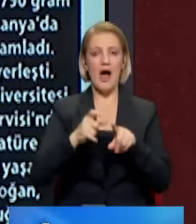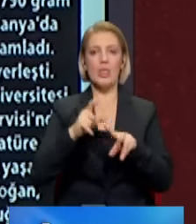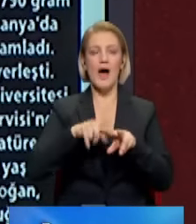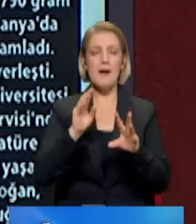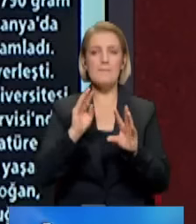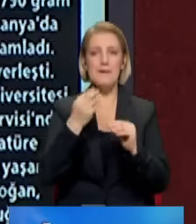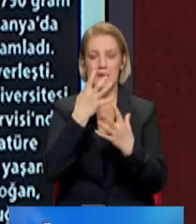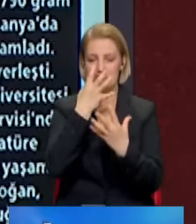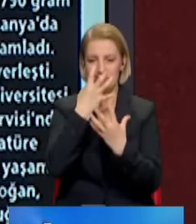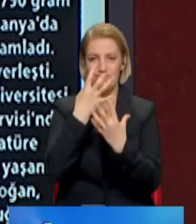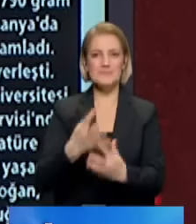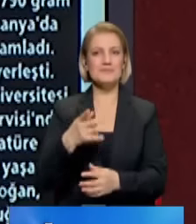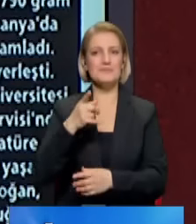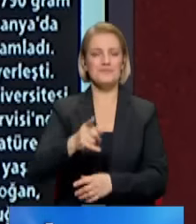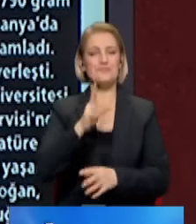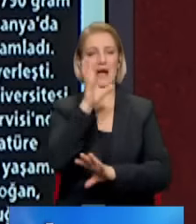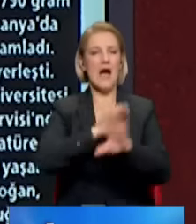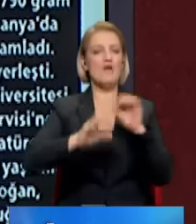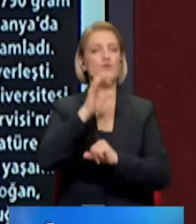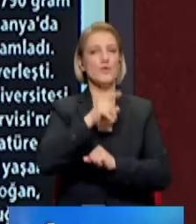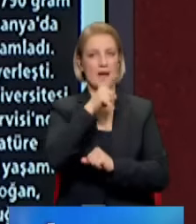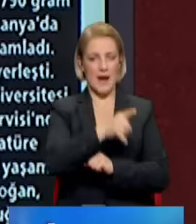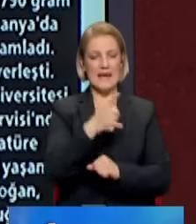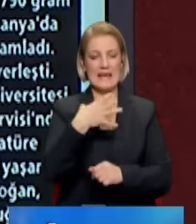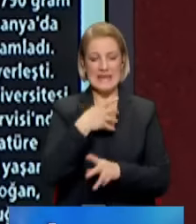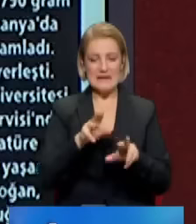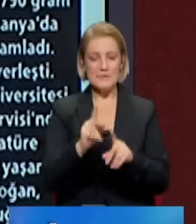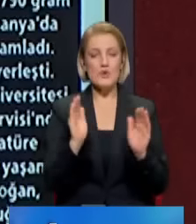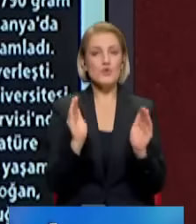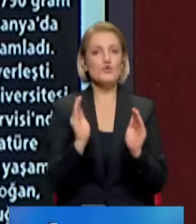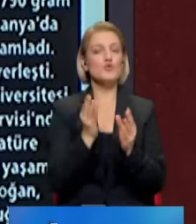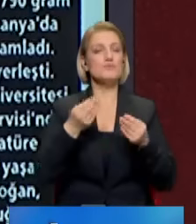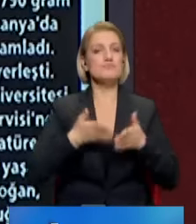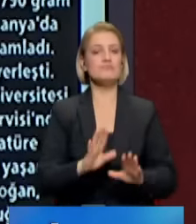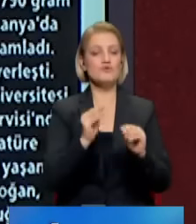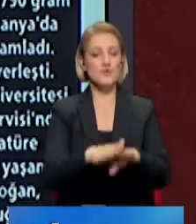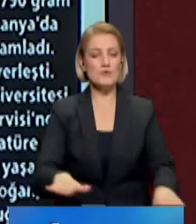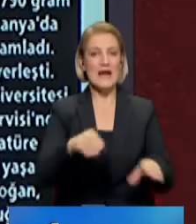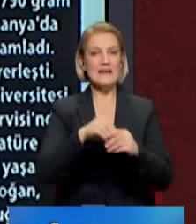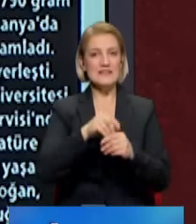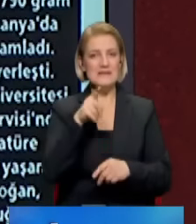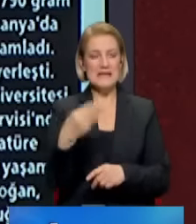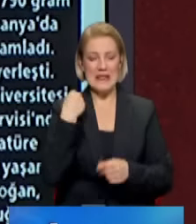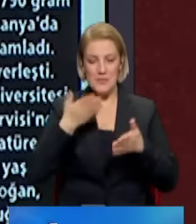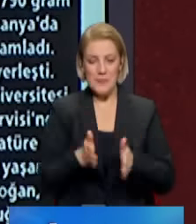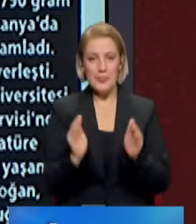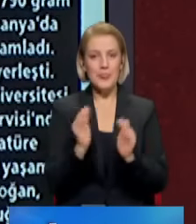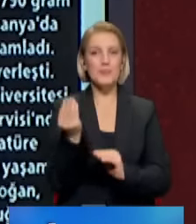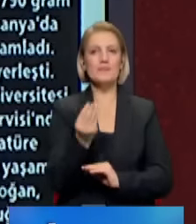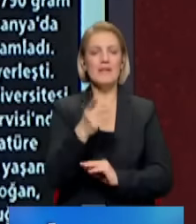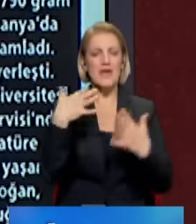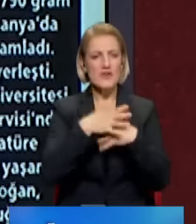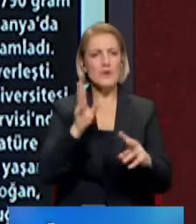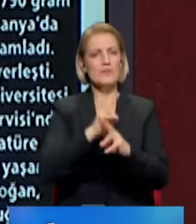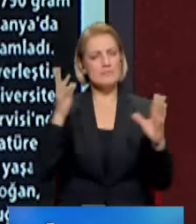yaşattı. Afyon Karahisar'da da Doktor Gülsün Ateş Doğan kendisi gibi prematüre doğan çocuklar için gece gündüz çalışıyor diyor. İşte